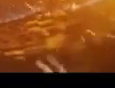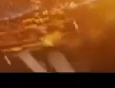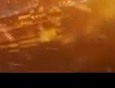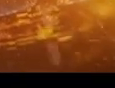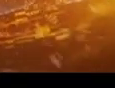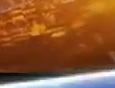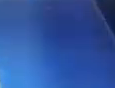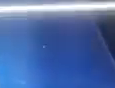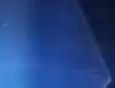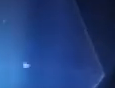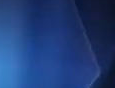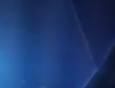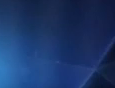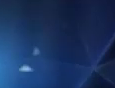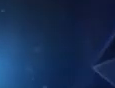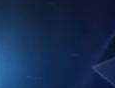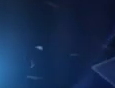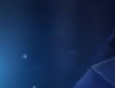dalam pelbagai